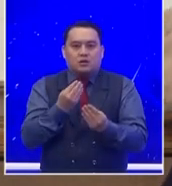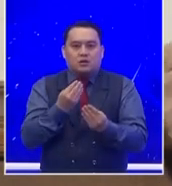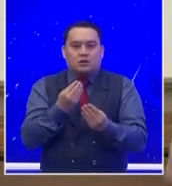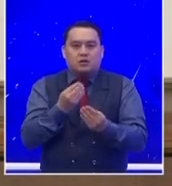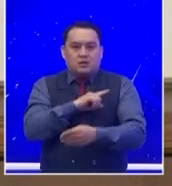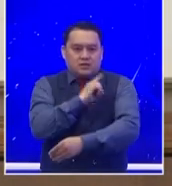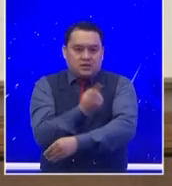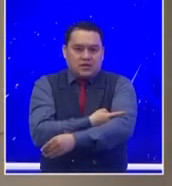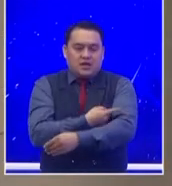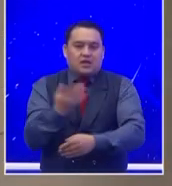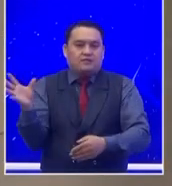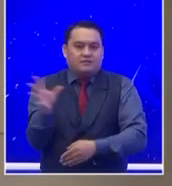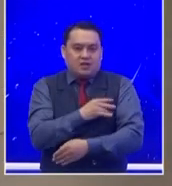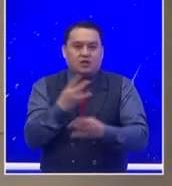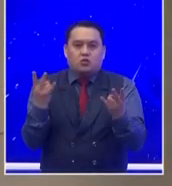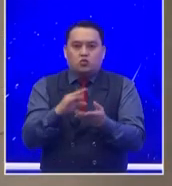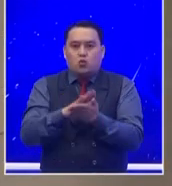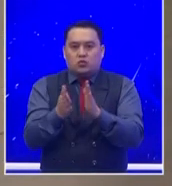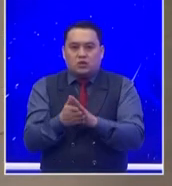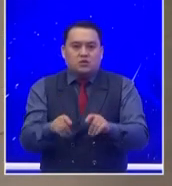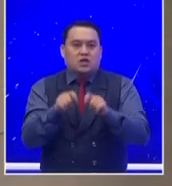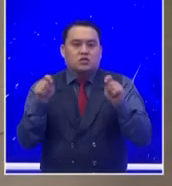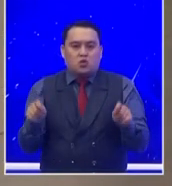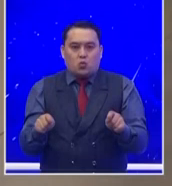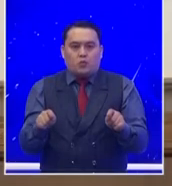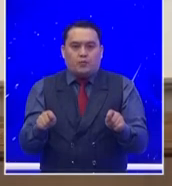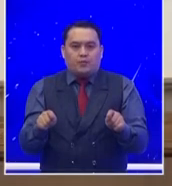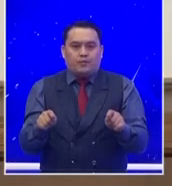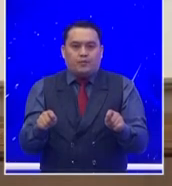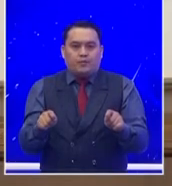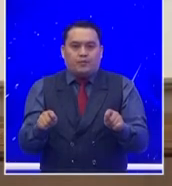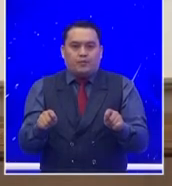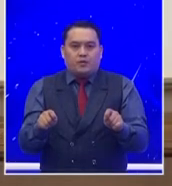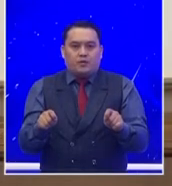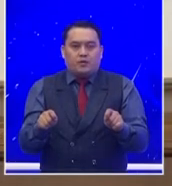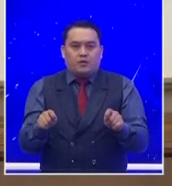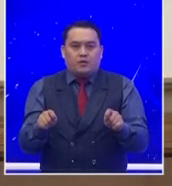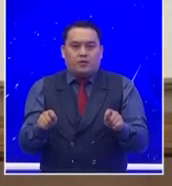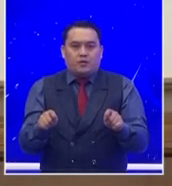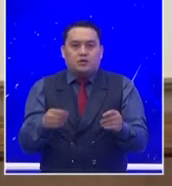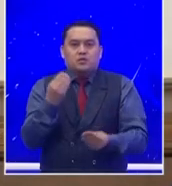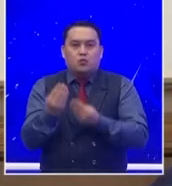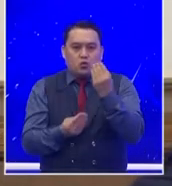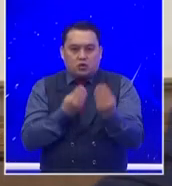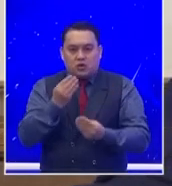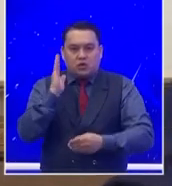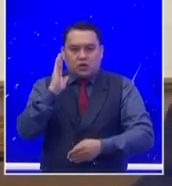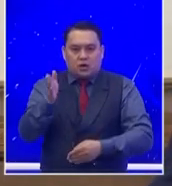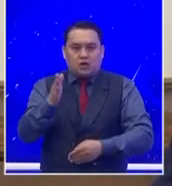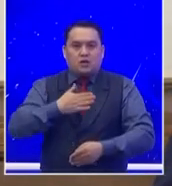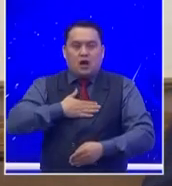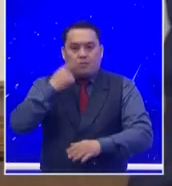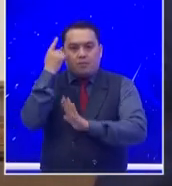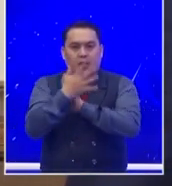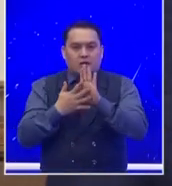сильнее всех все условия сам месси будьте играть я